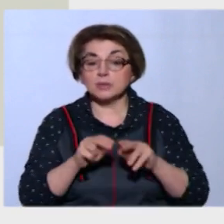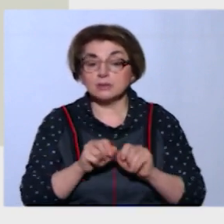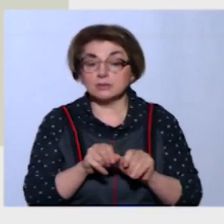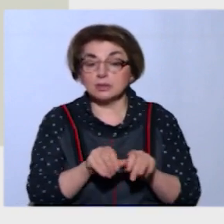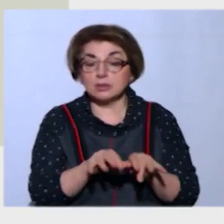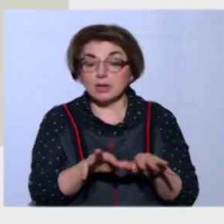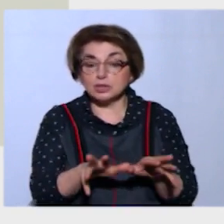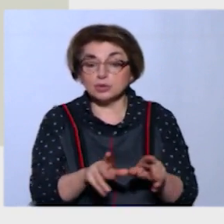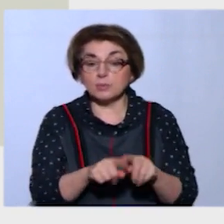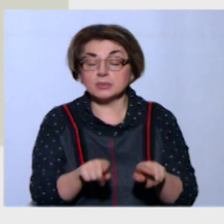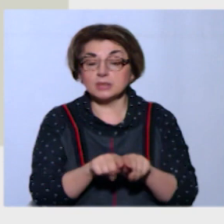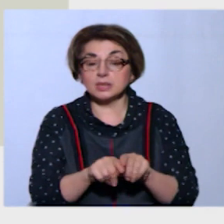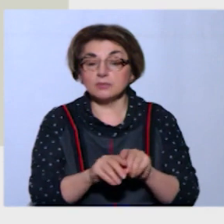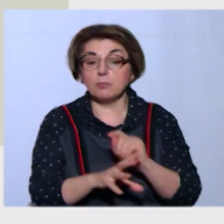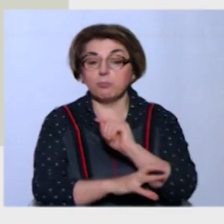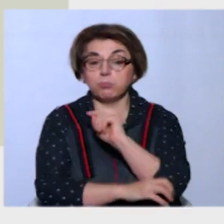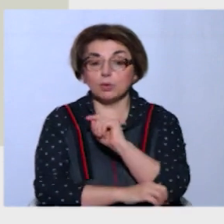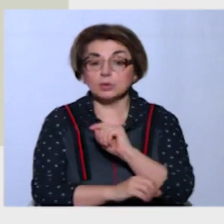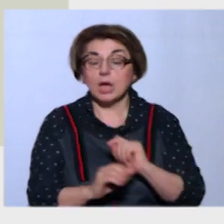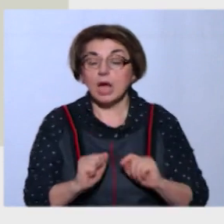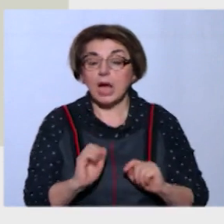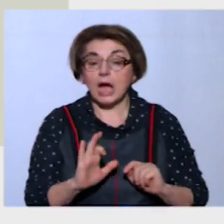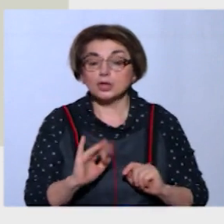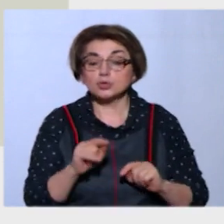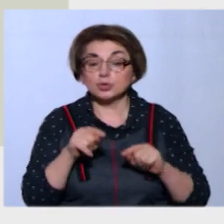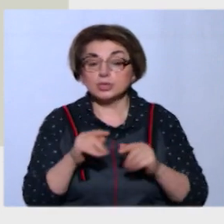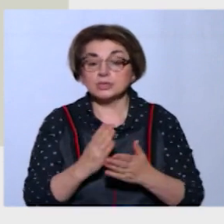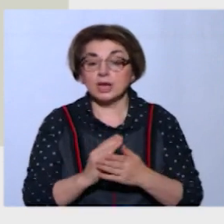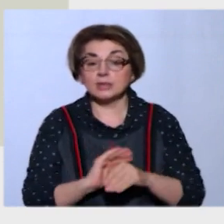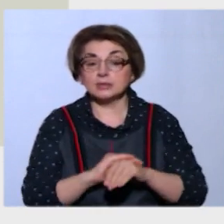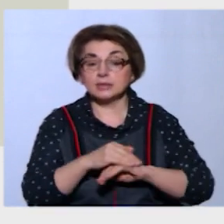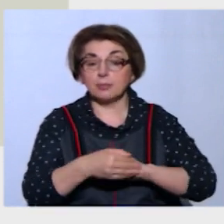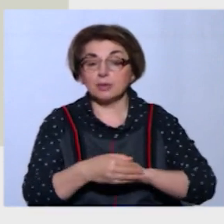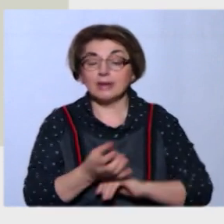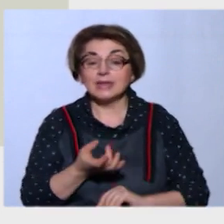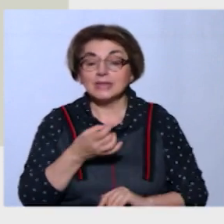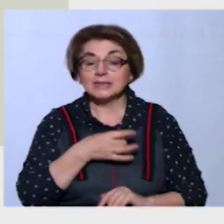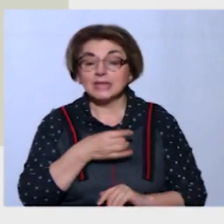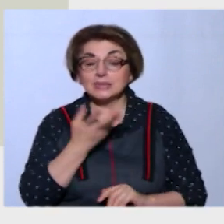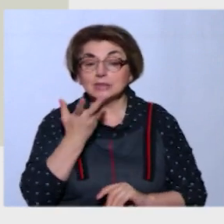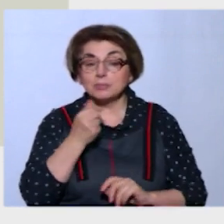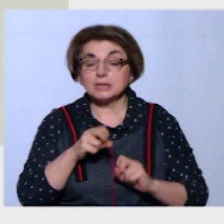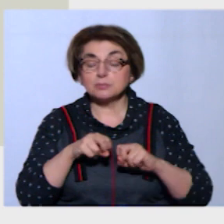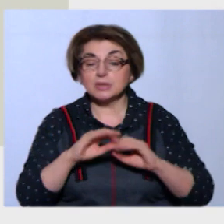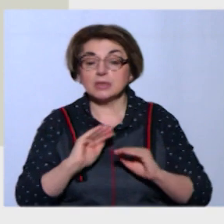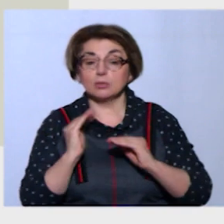ანუ დაბოლოებებს. რაც შეეხება აქსონს, დაფარული არის თეთრი ფერის მიელინის